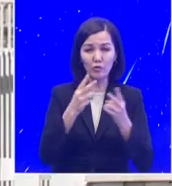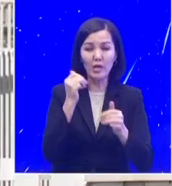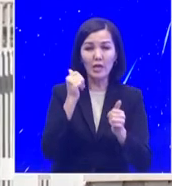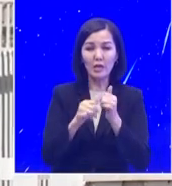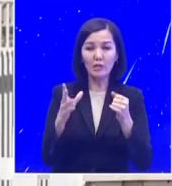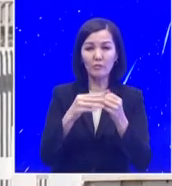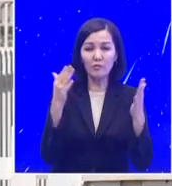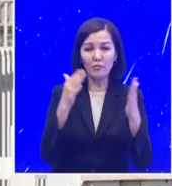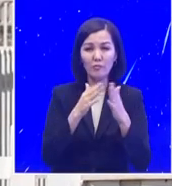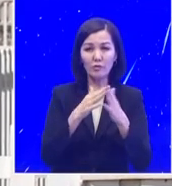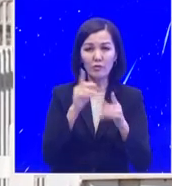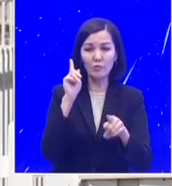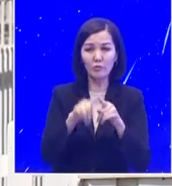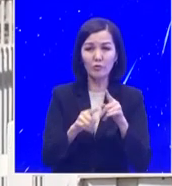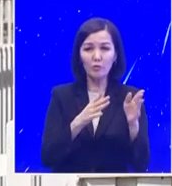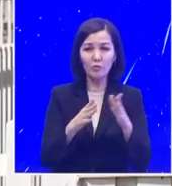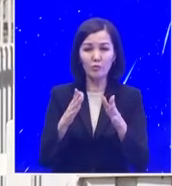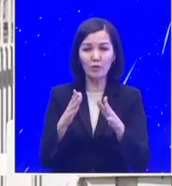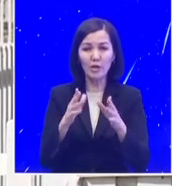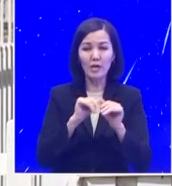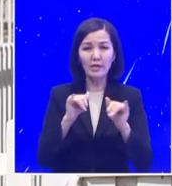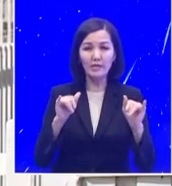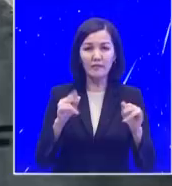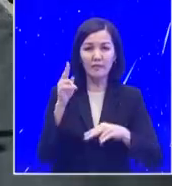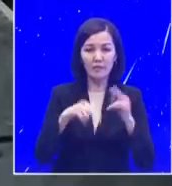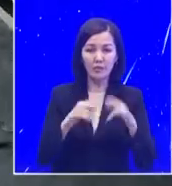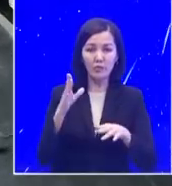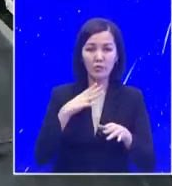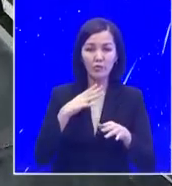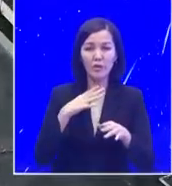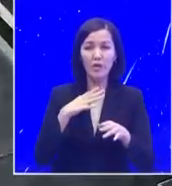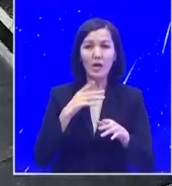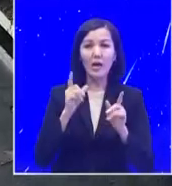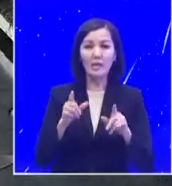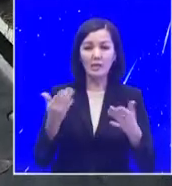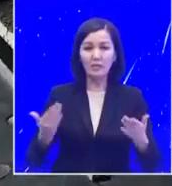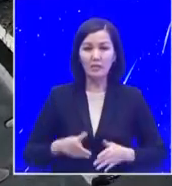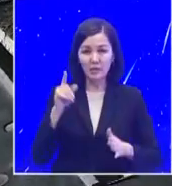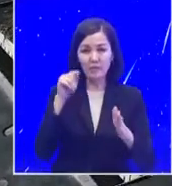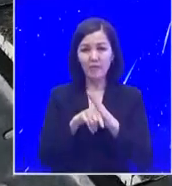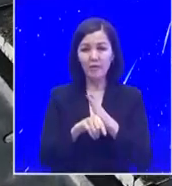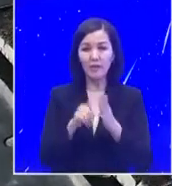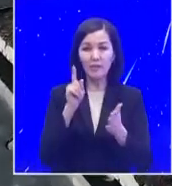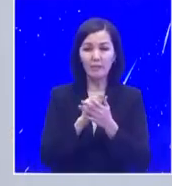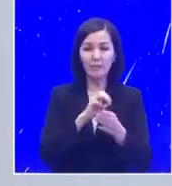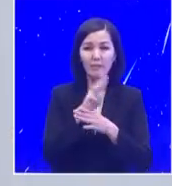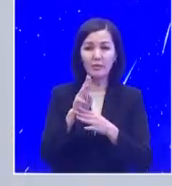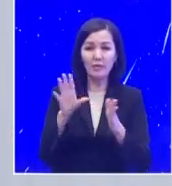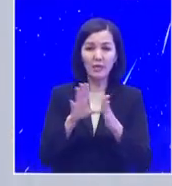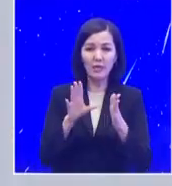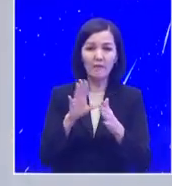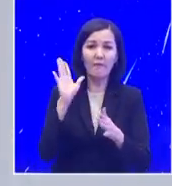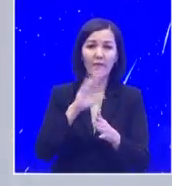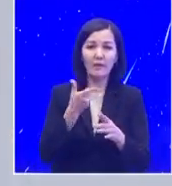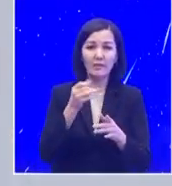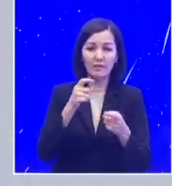жилом массиве ускоренными темпами должно идти развитие инфраструктуры, а граждане, проживающие в них, быть обеспеченными электричеством,